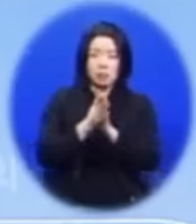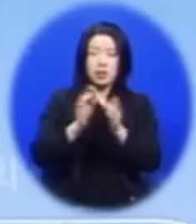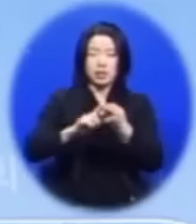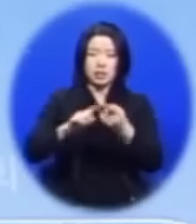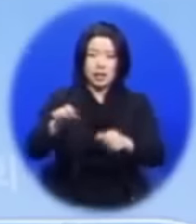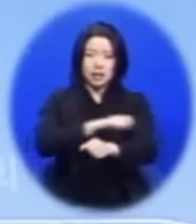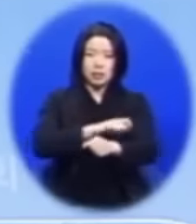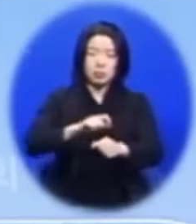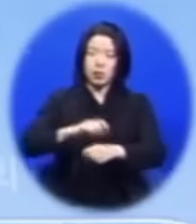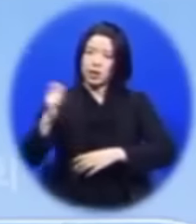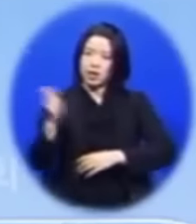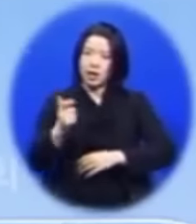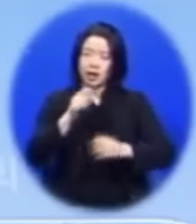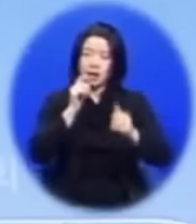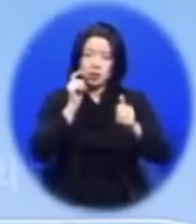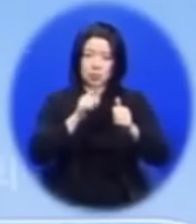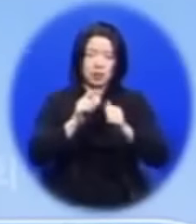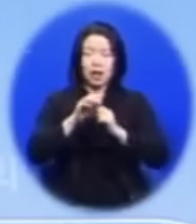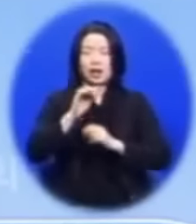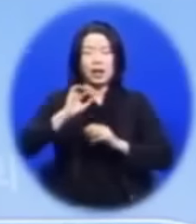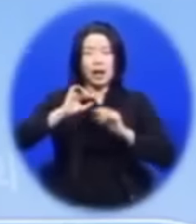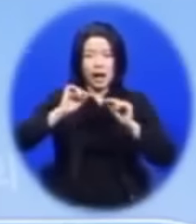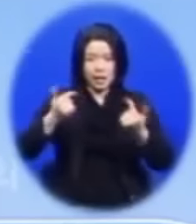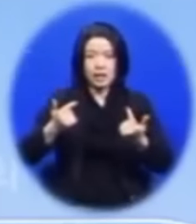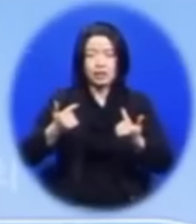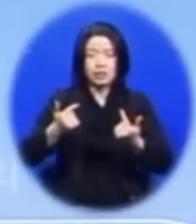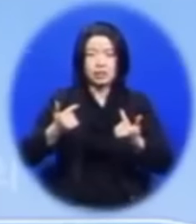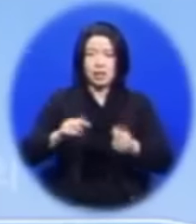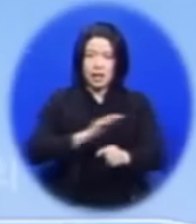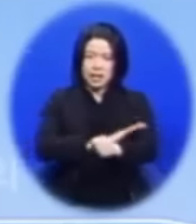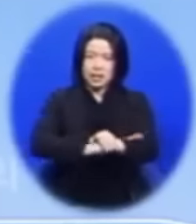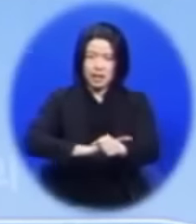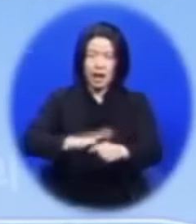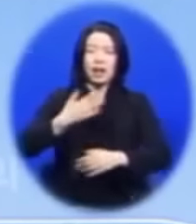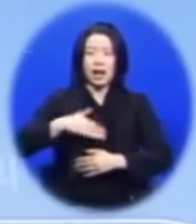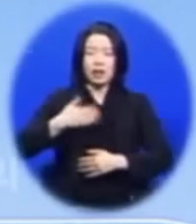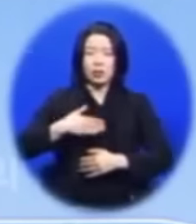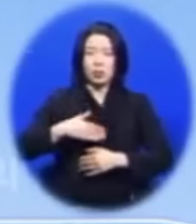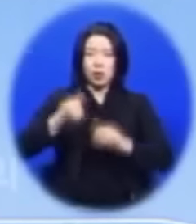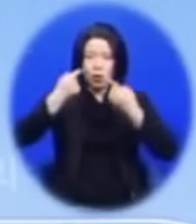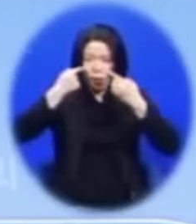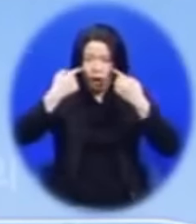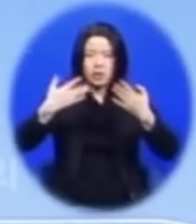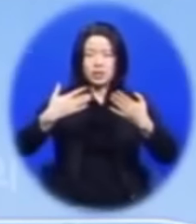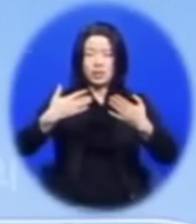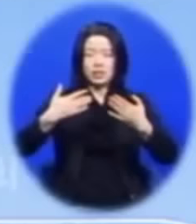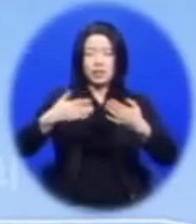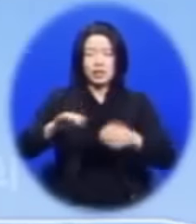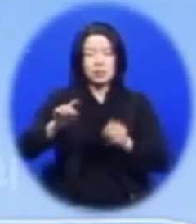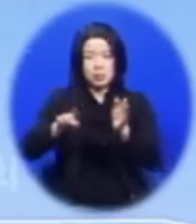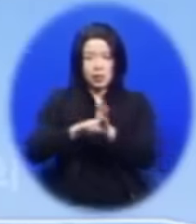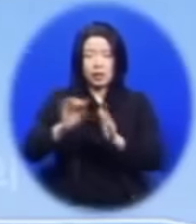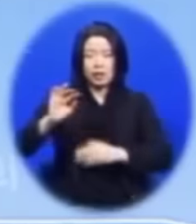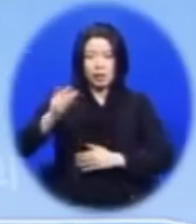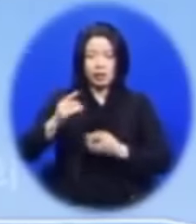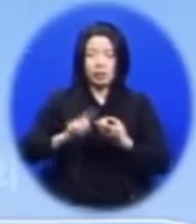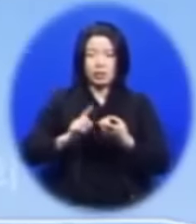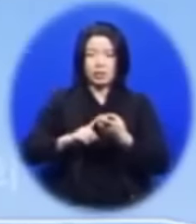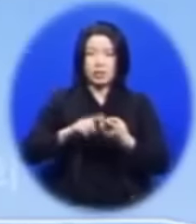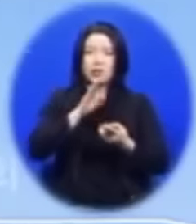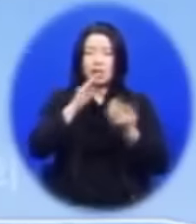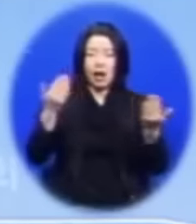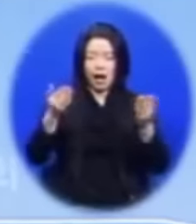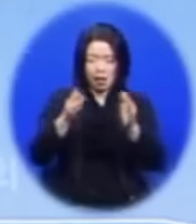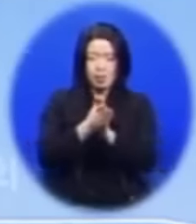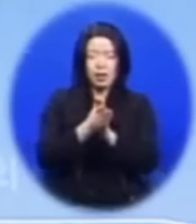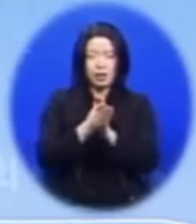강조를 안 하는 것은 잘 알고 정확하게 아멘이 되는 것만 아멘을 해보셔야 비로소 내 믿음을